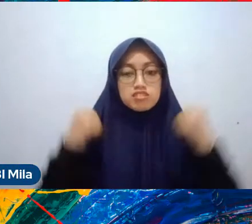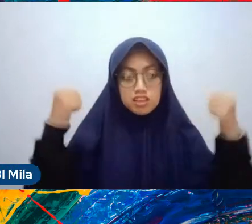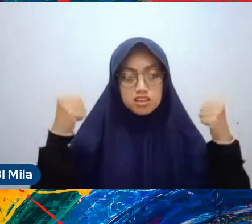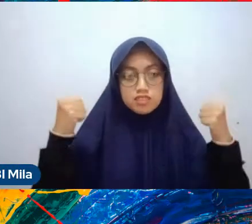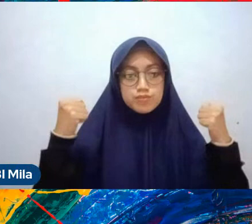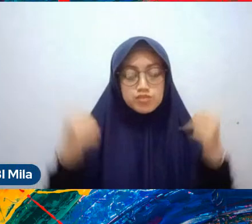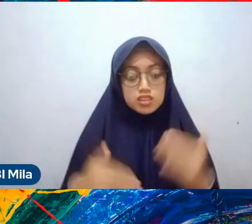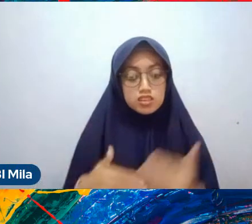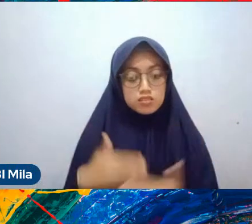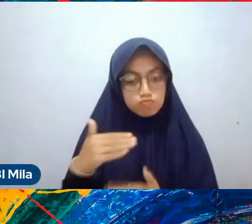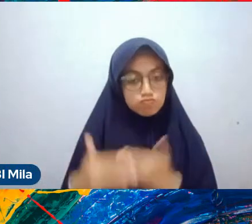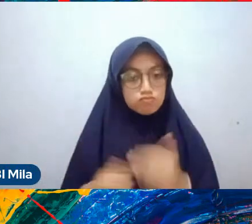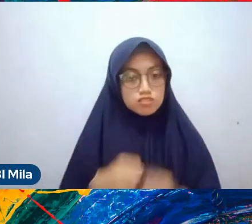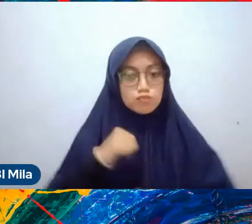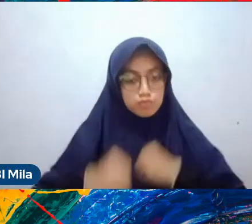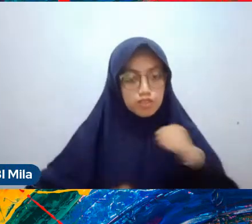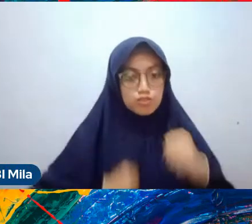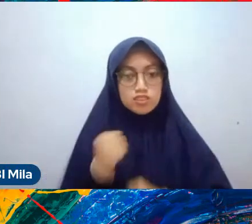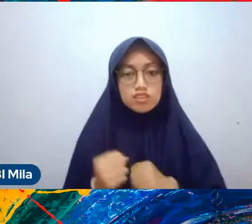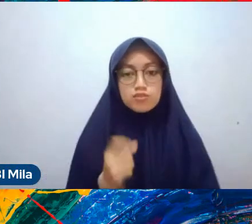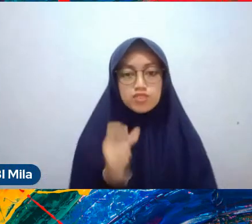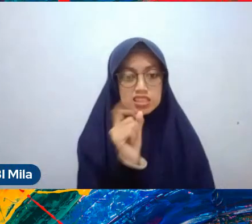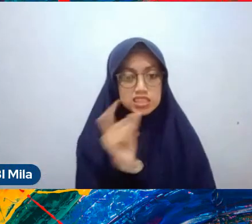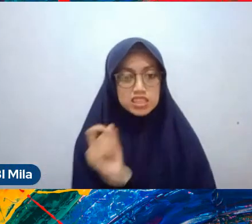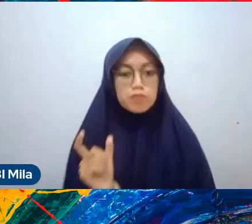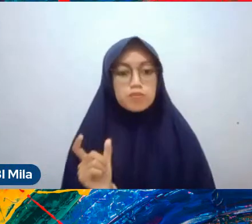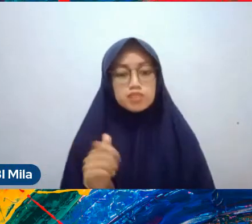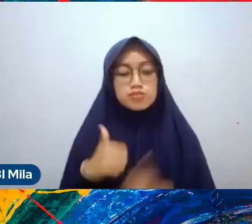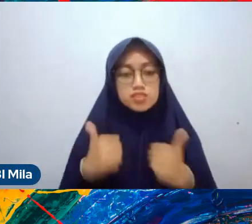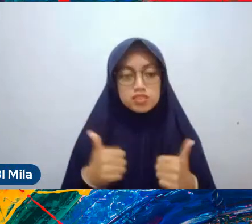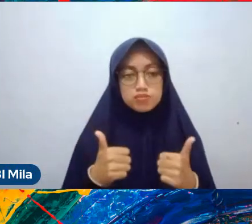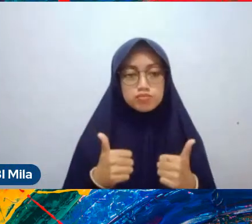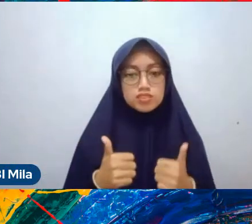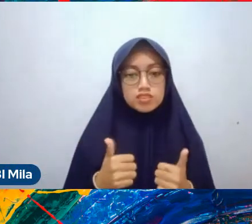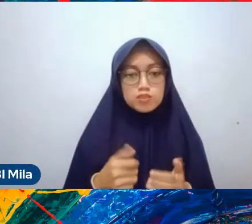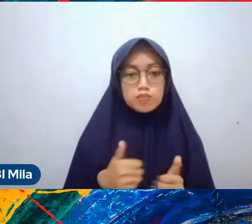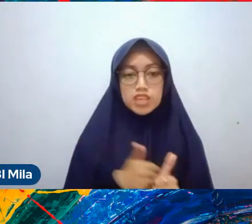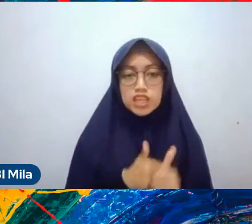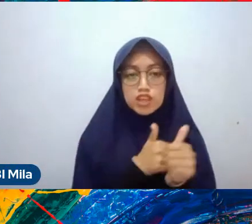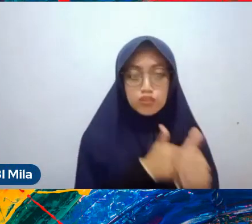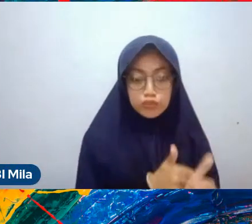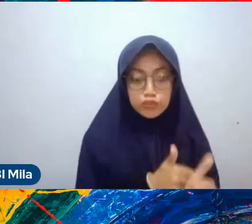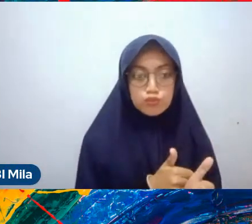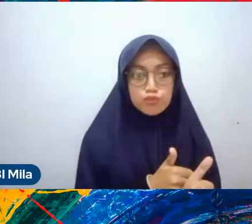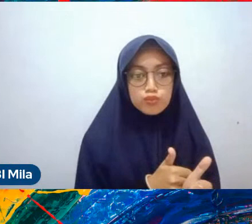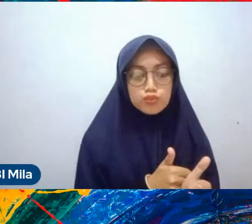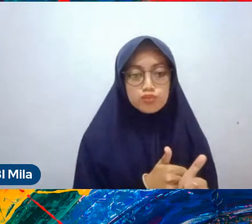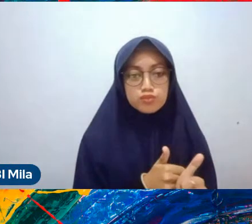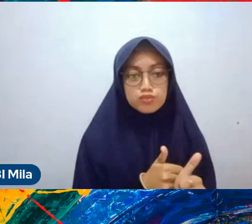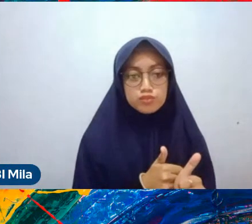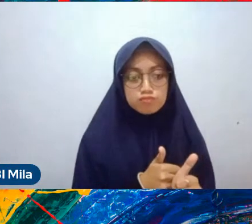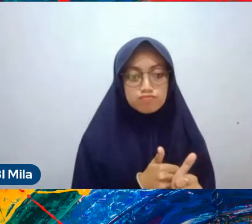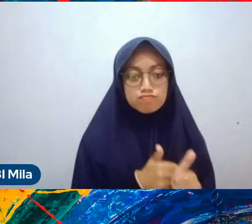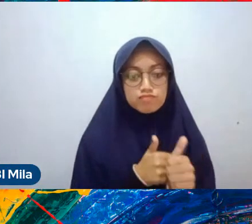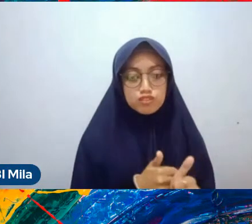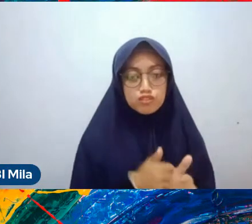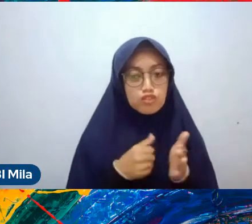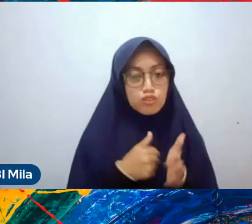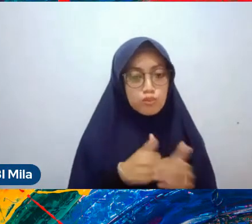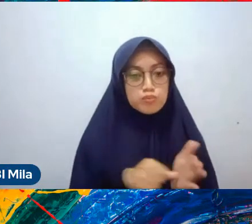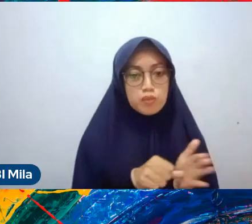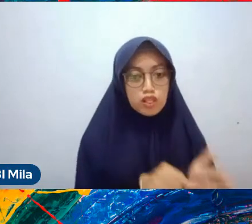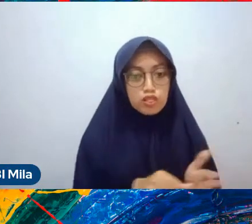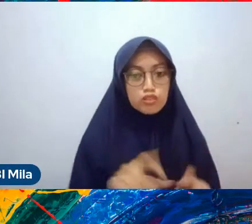menjalankan aktivitas dengan sebaik-baiknya dan memberikan kontribusi positif bagi semua orang di sekitar kita,